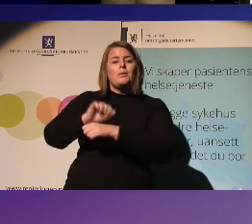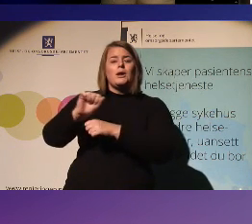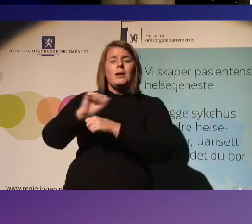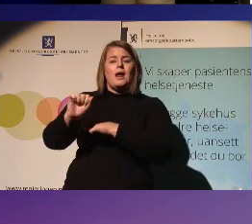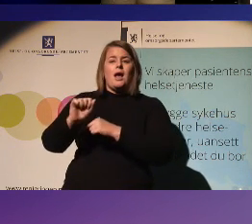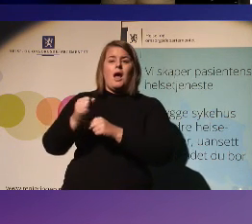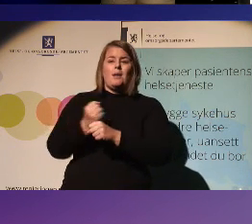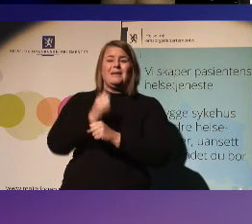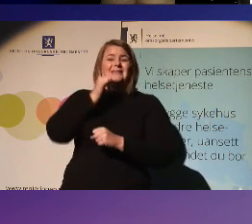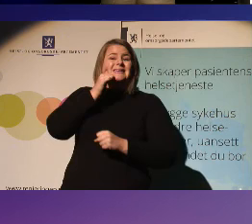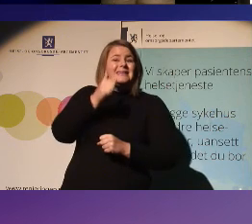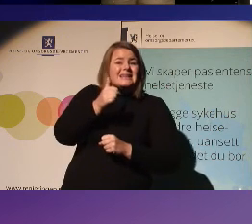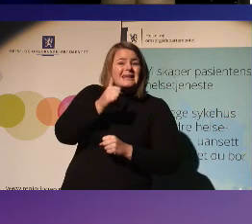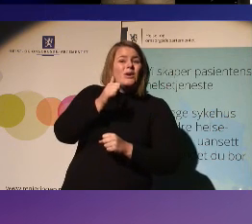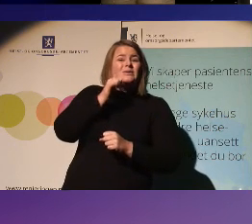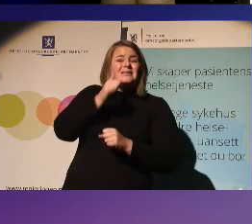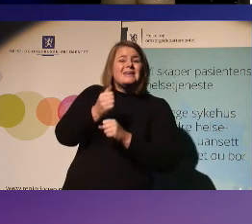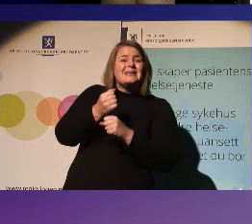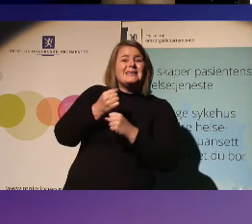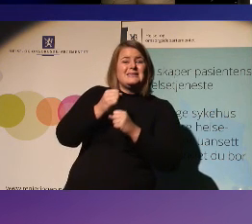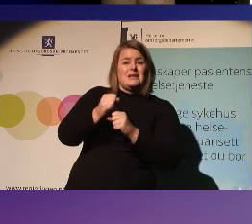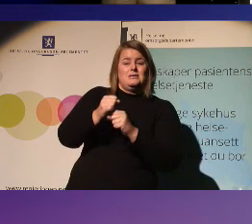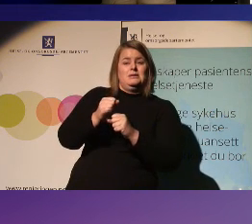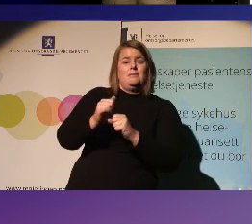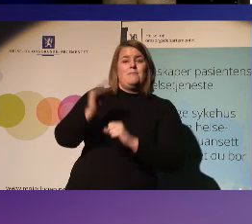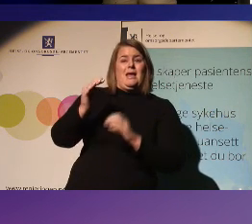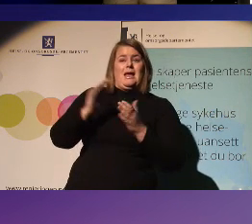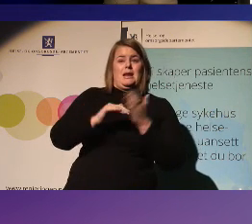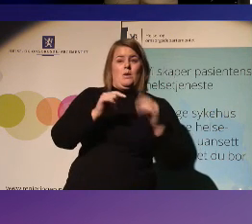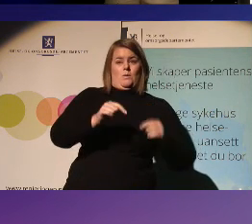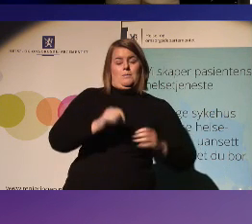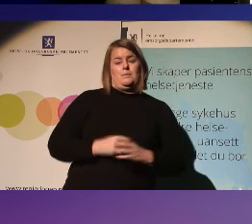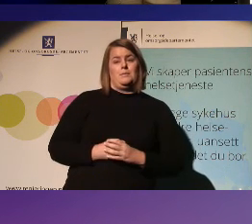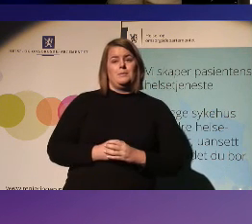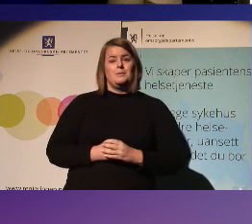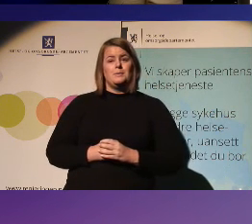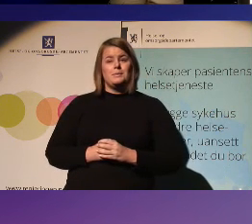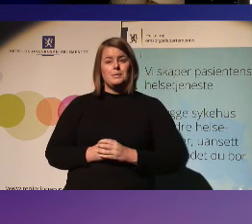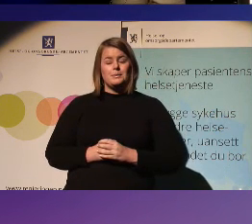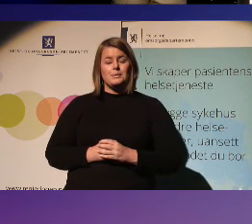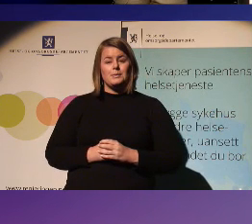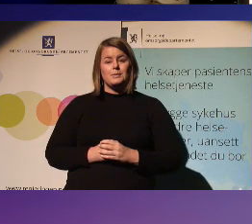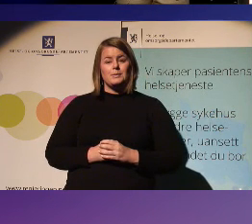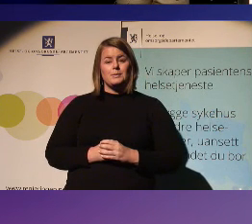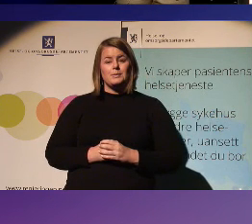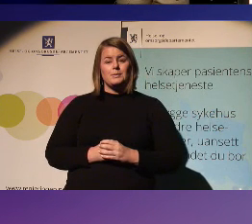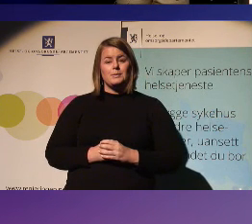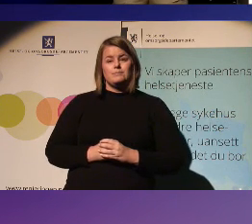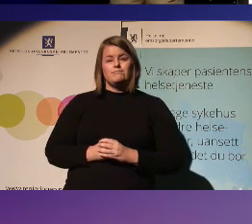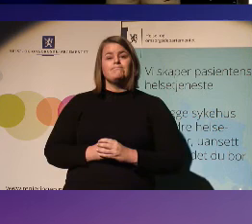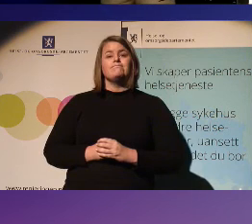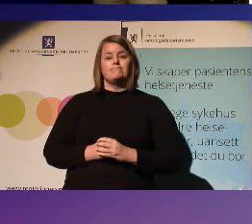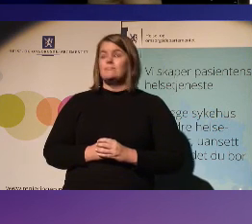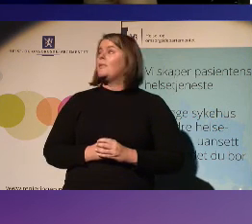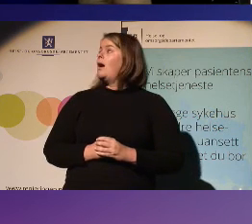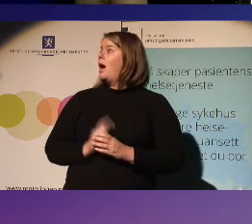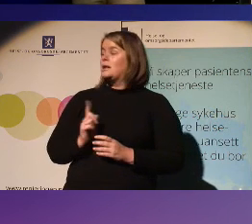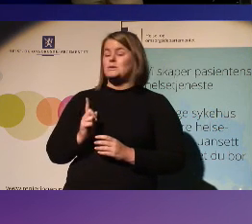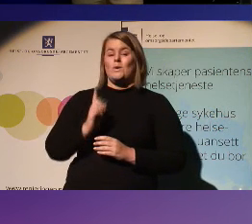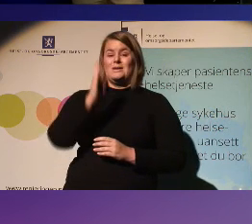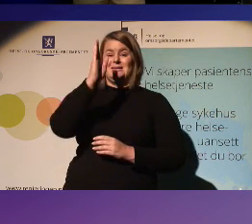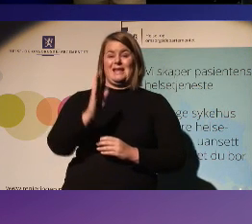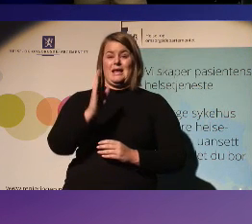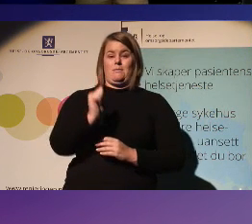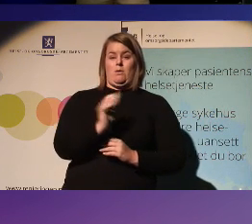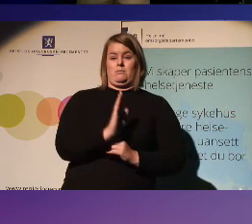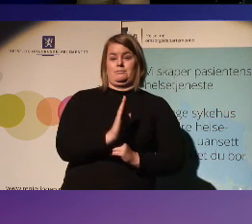innsats, mye mer effektivt enn vi gjør i dag. Og sikkert. Så vi må flytte denne her mot